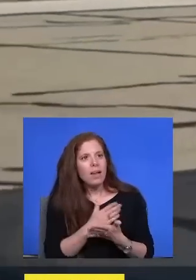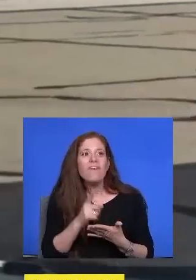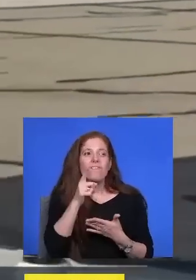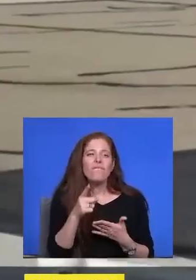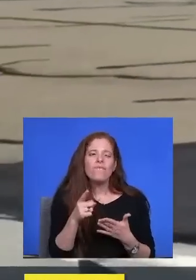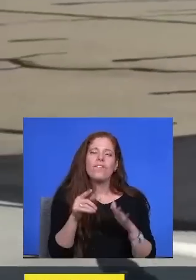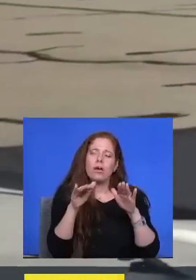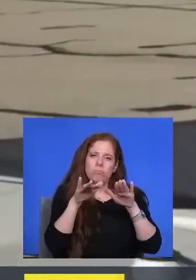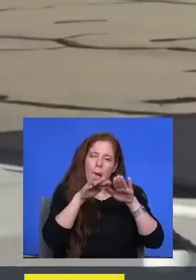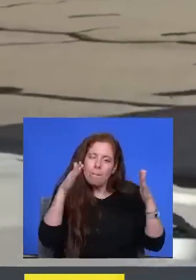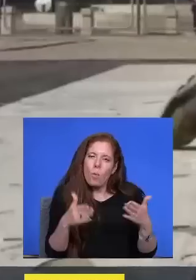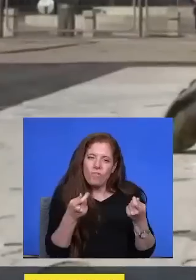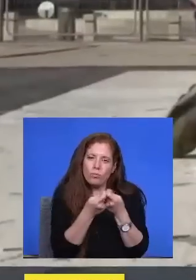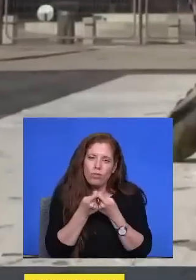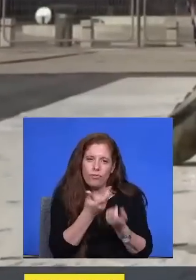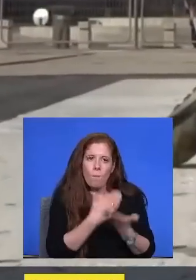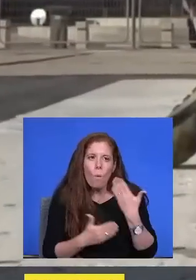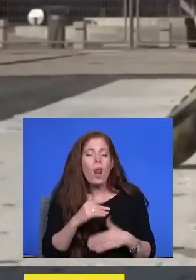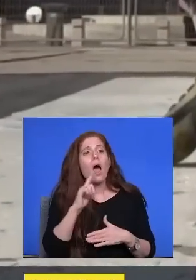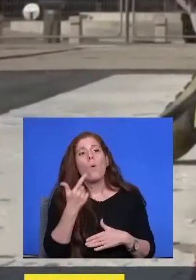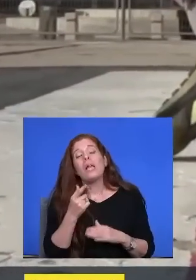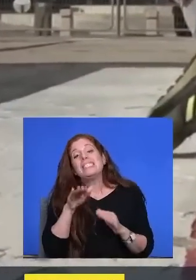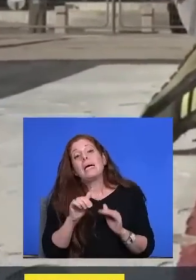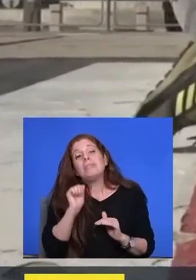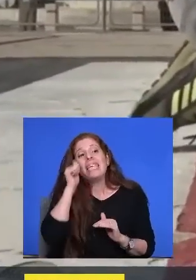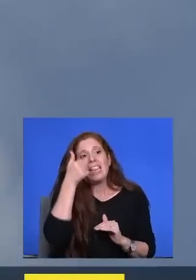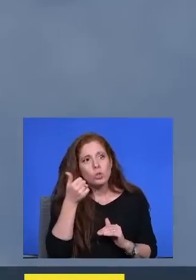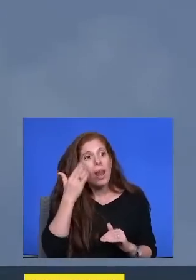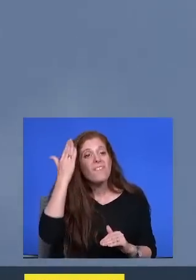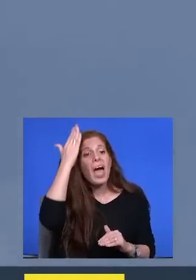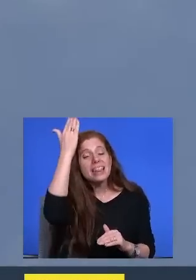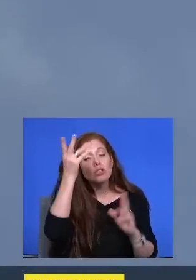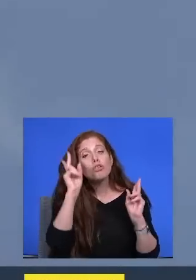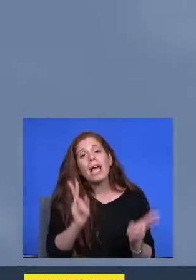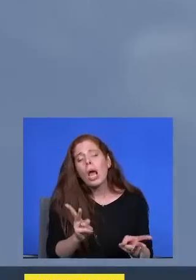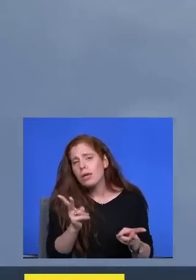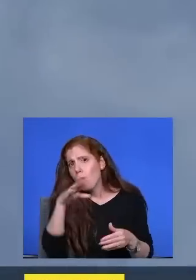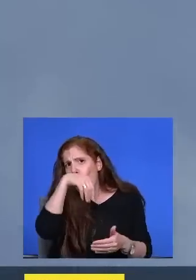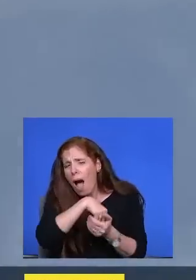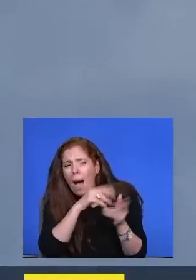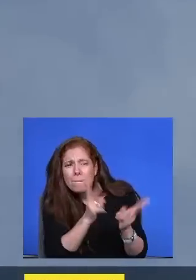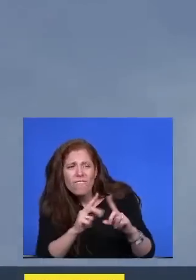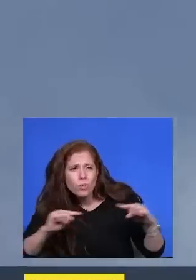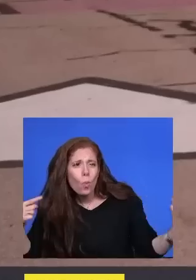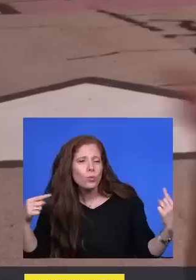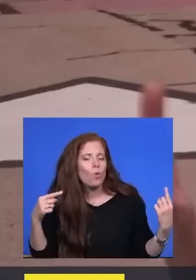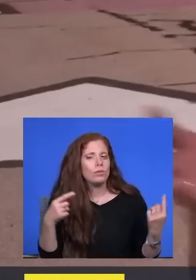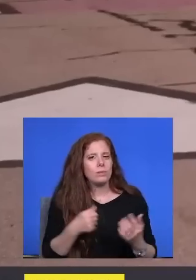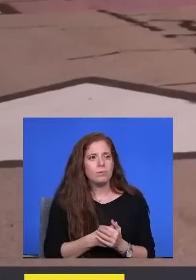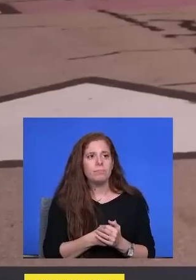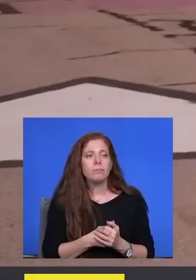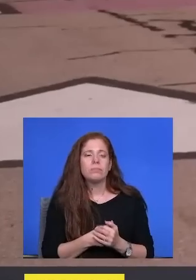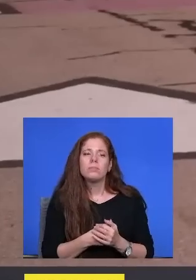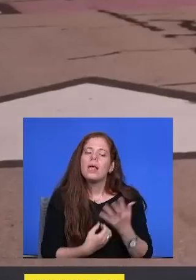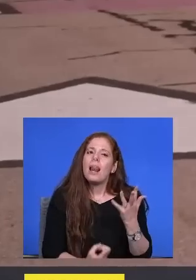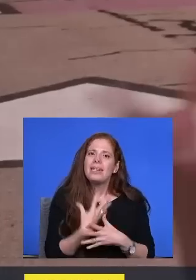גופים רבים. אולי זה גם צעד ראשון לעבר עתיד שיכלול הרבה אפשרויות שמציטות את הדמיון. לייצר